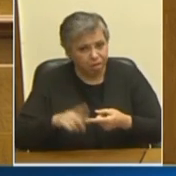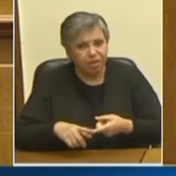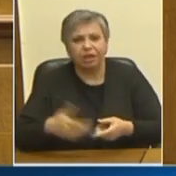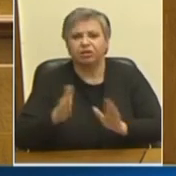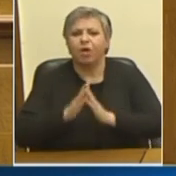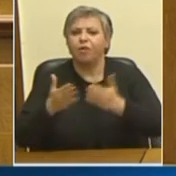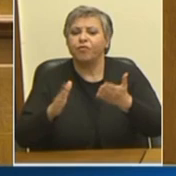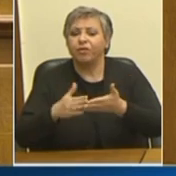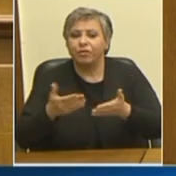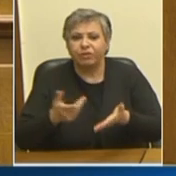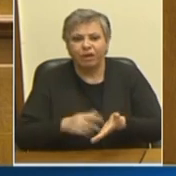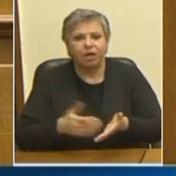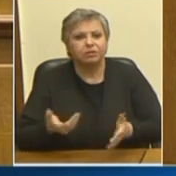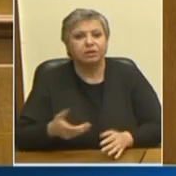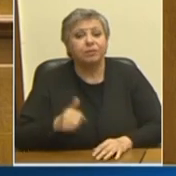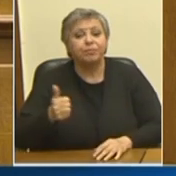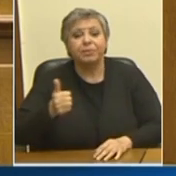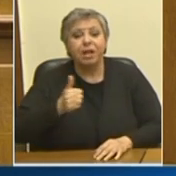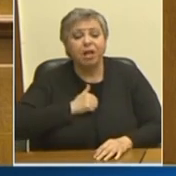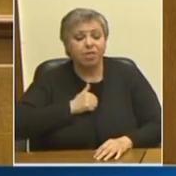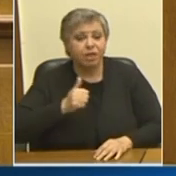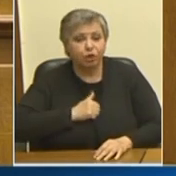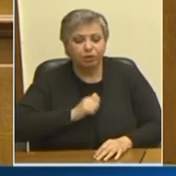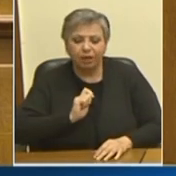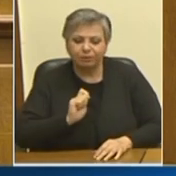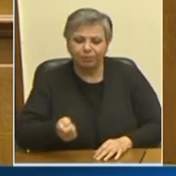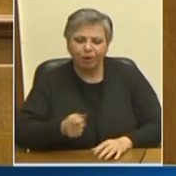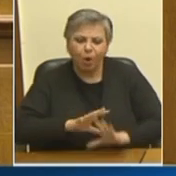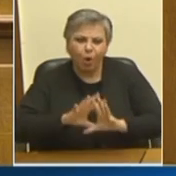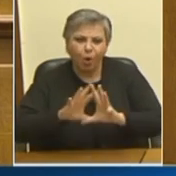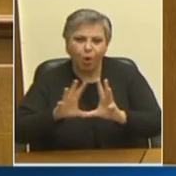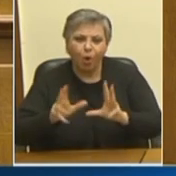θέλεις βιβλία. Εκεί στα ιδιωτικά πανεπιστήμια πληρώνονται όλα.